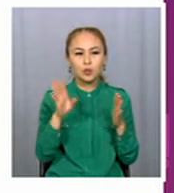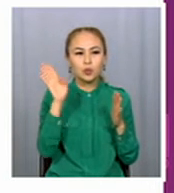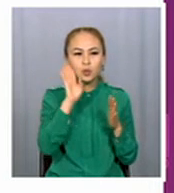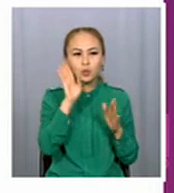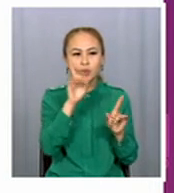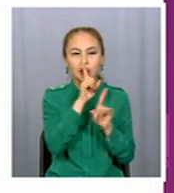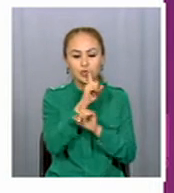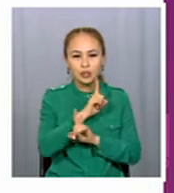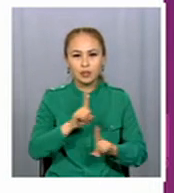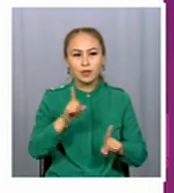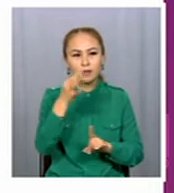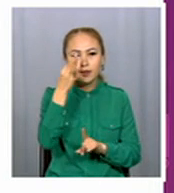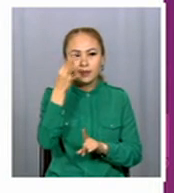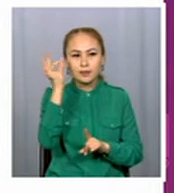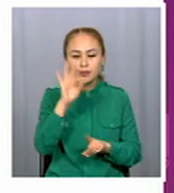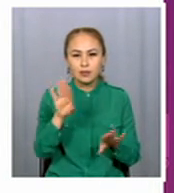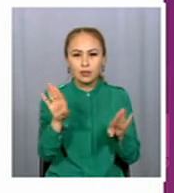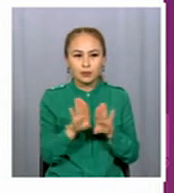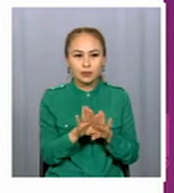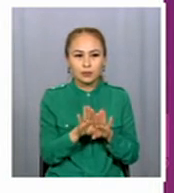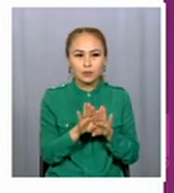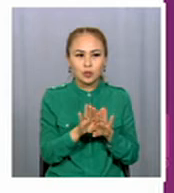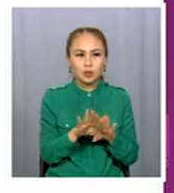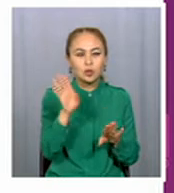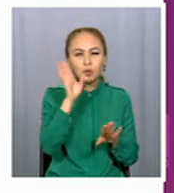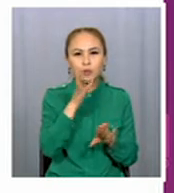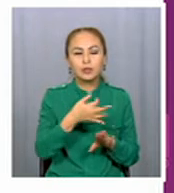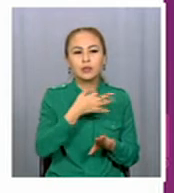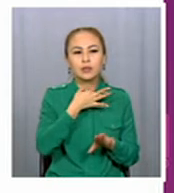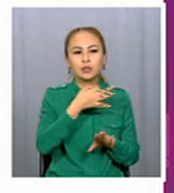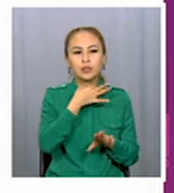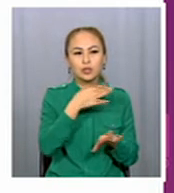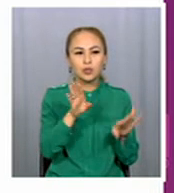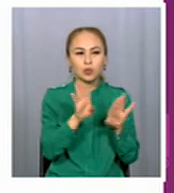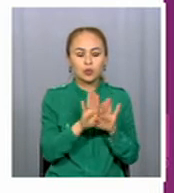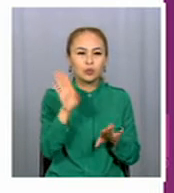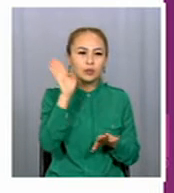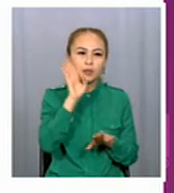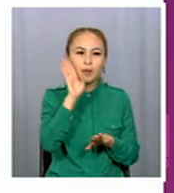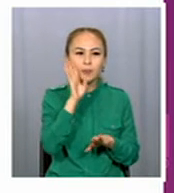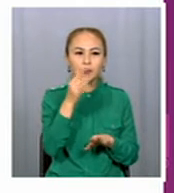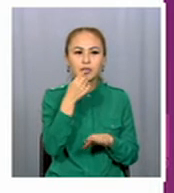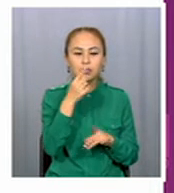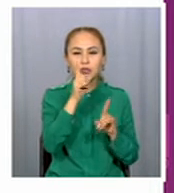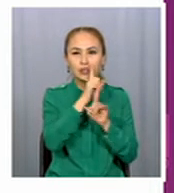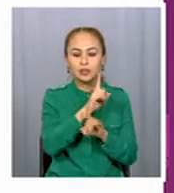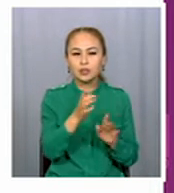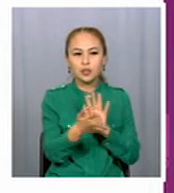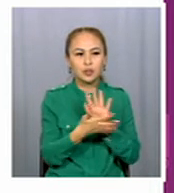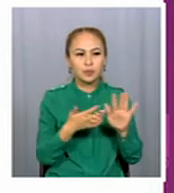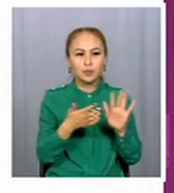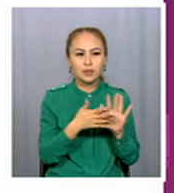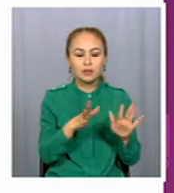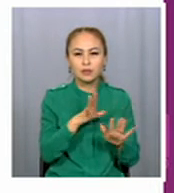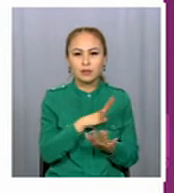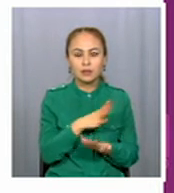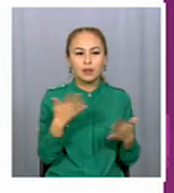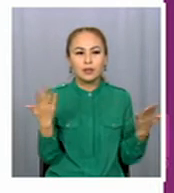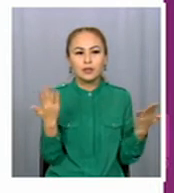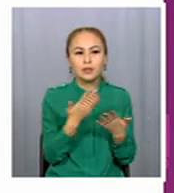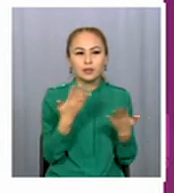су ерекше тәтті сияқты көрінді. Шөлдегенде ішкен судың дәмділігіне ештеңе